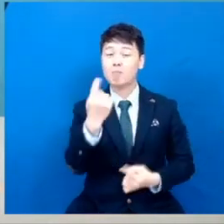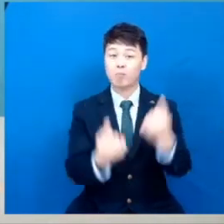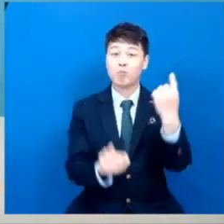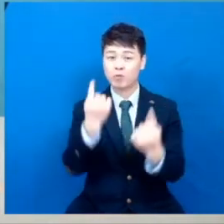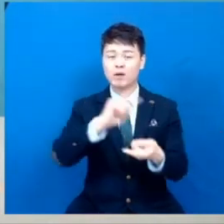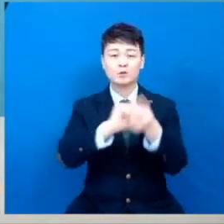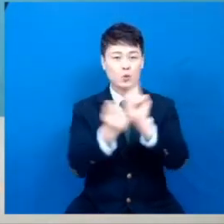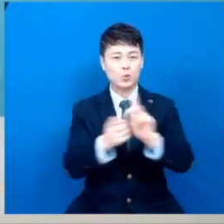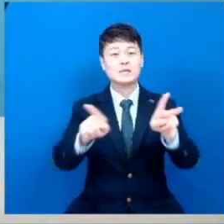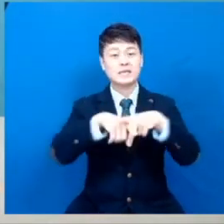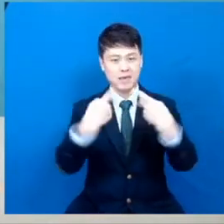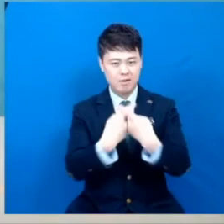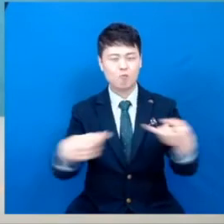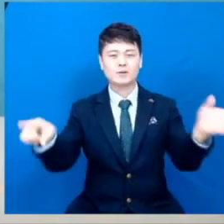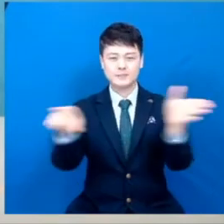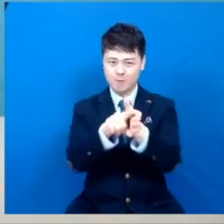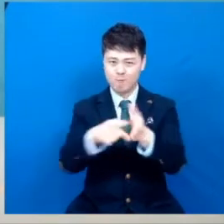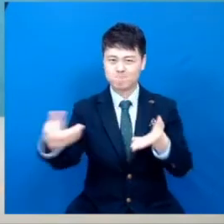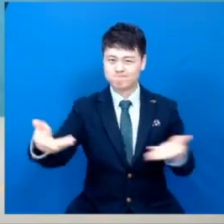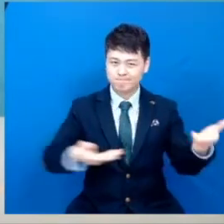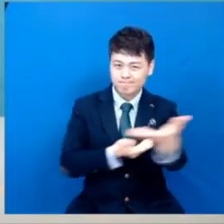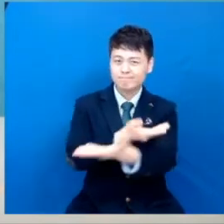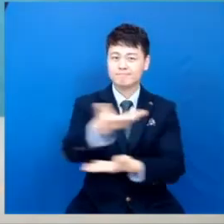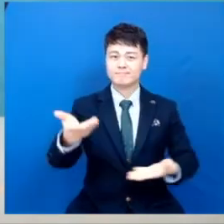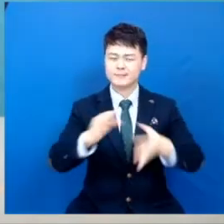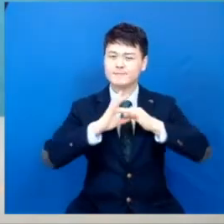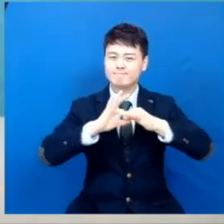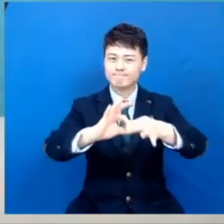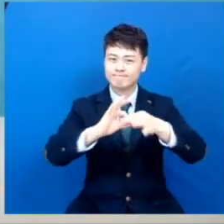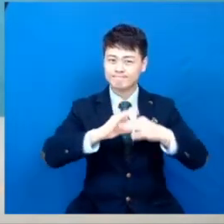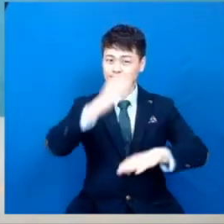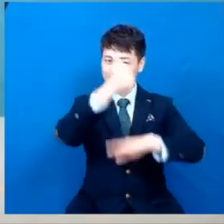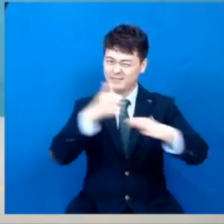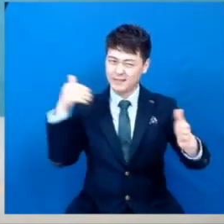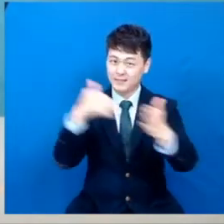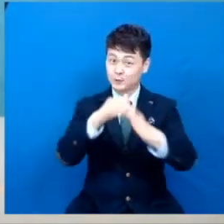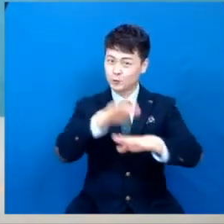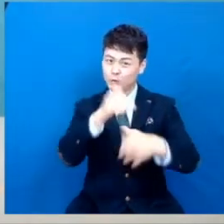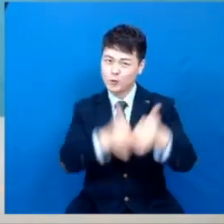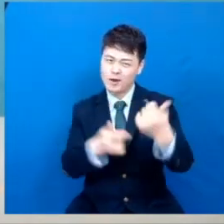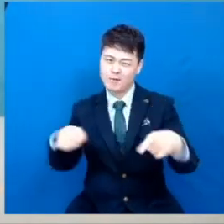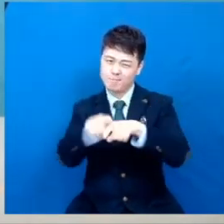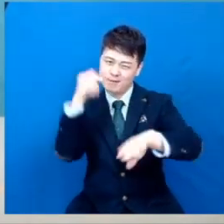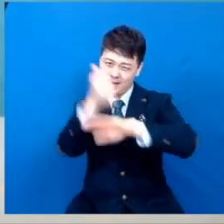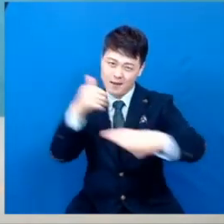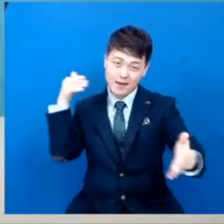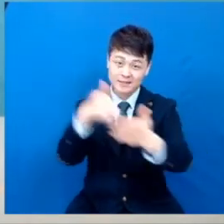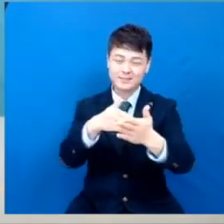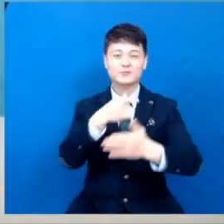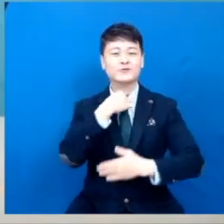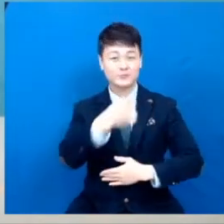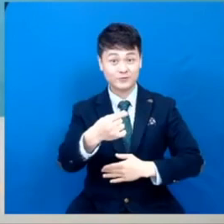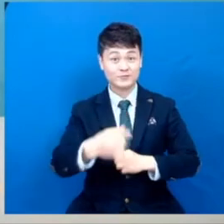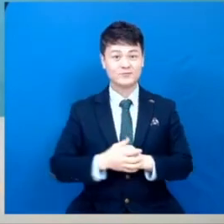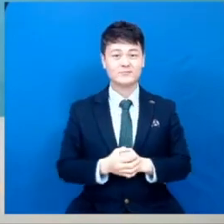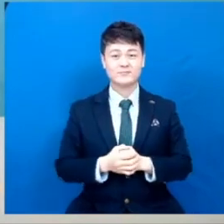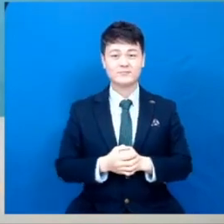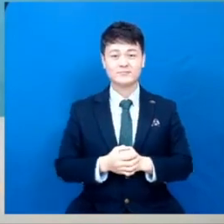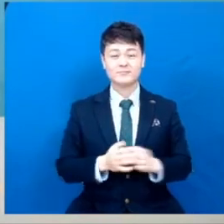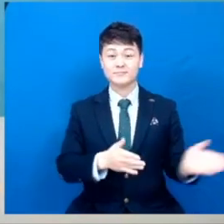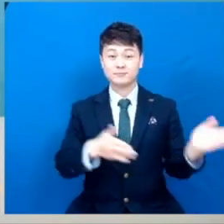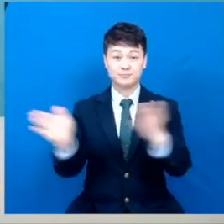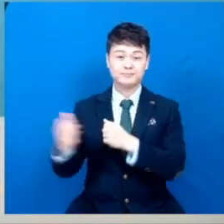대한 이해와 신뢰 고 끊임없는 도전을 함께 하길 희망합니다 다음으로는